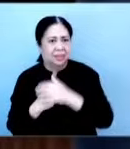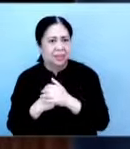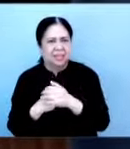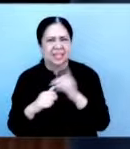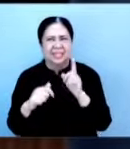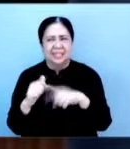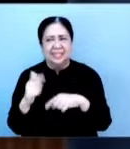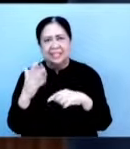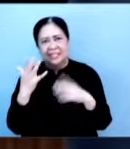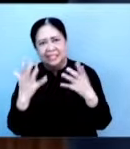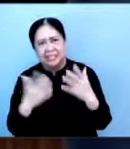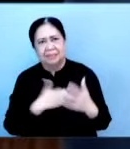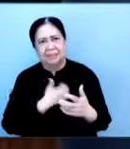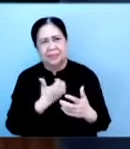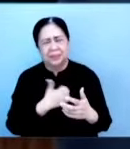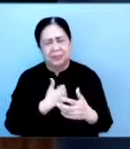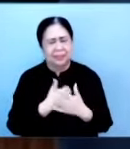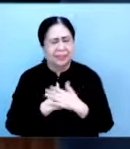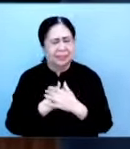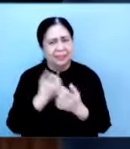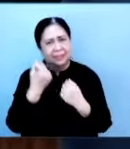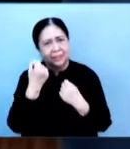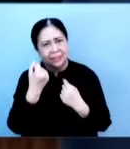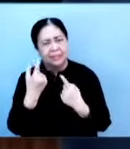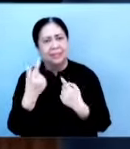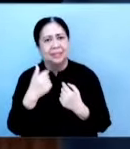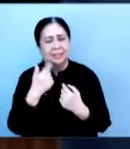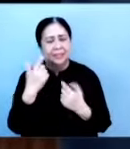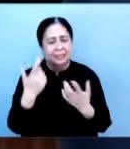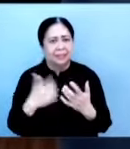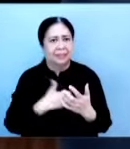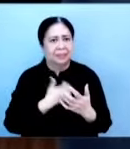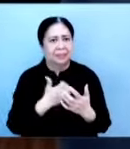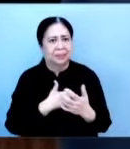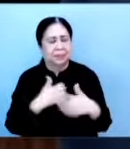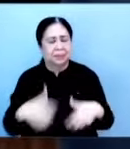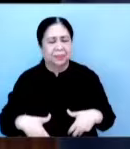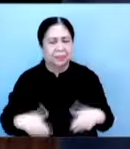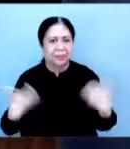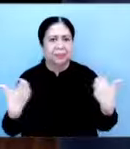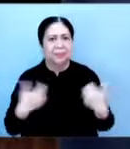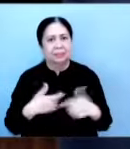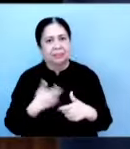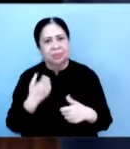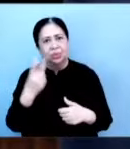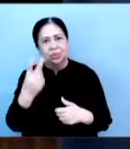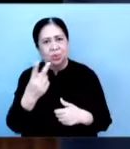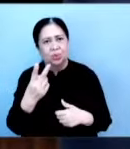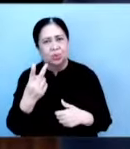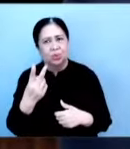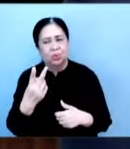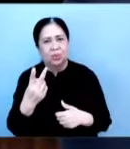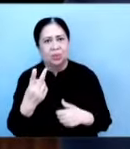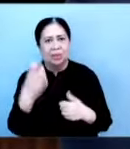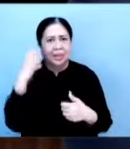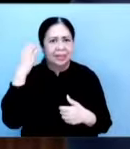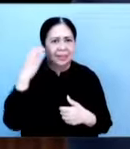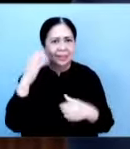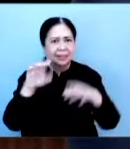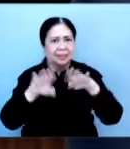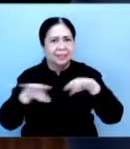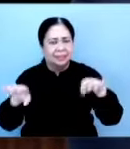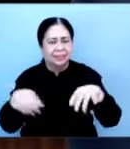y maging emal maiintindihan mo k Bakit nag Em sil dahil dalawang dalawang maliit na bata at hindi